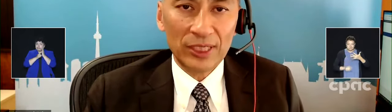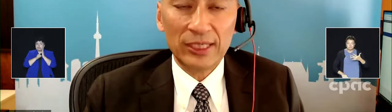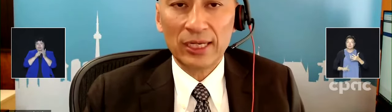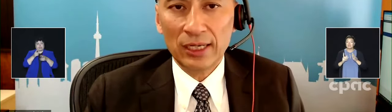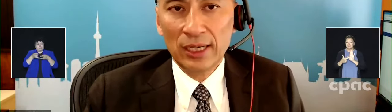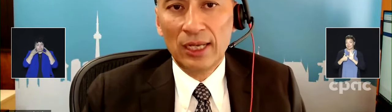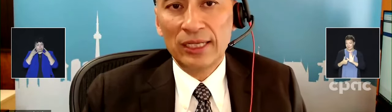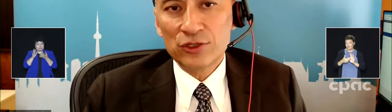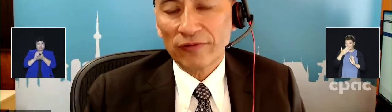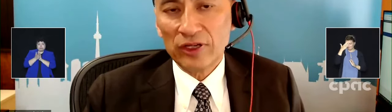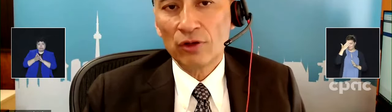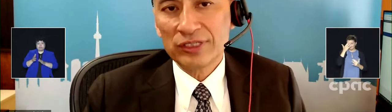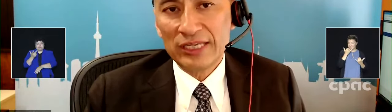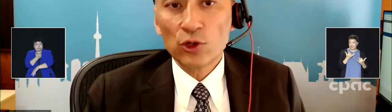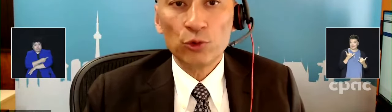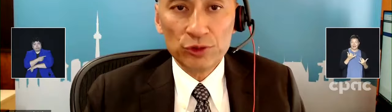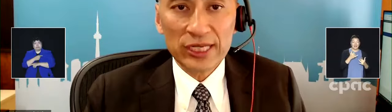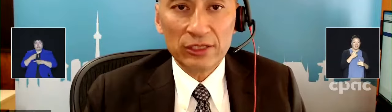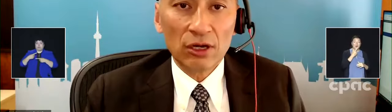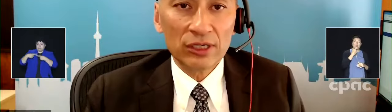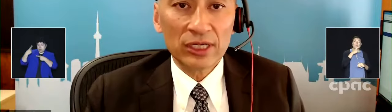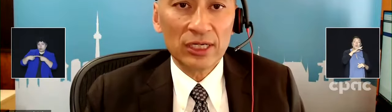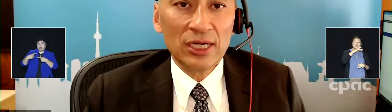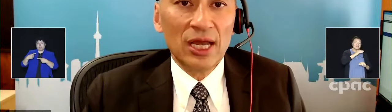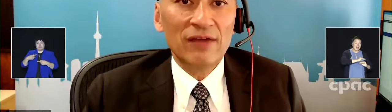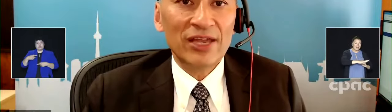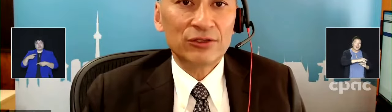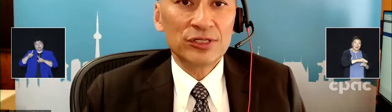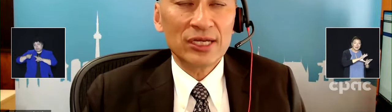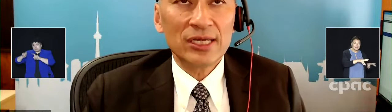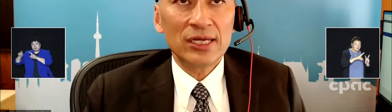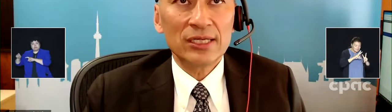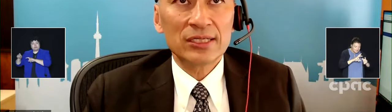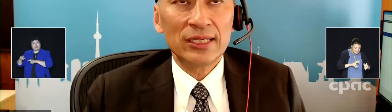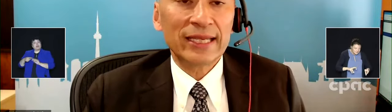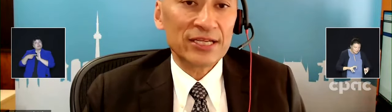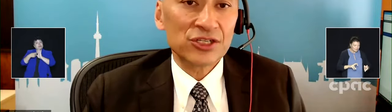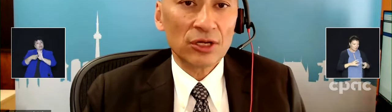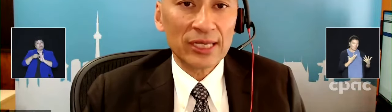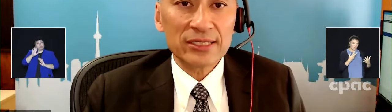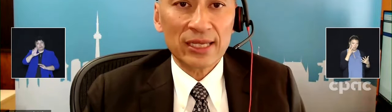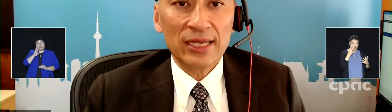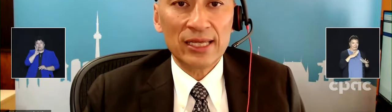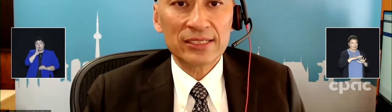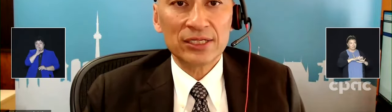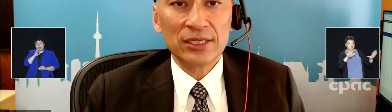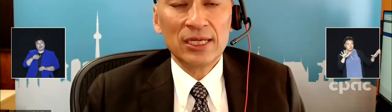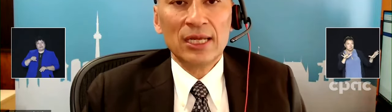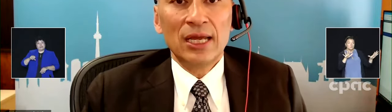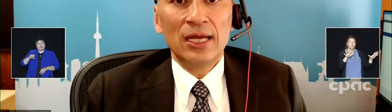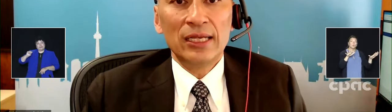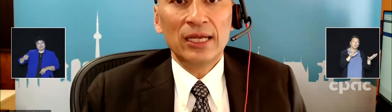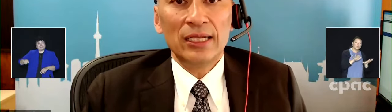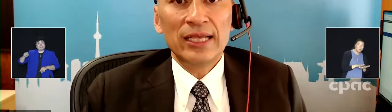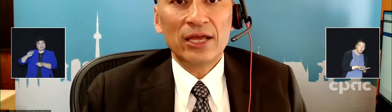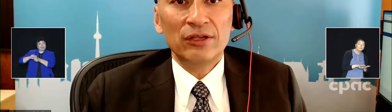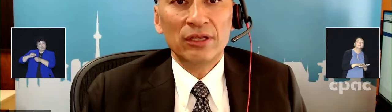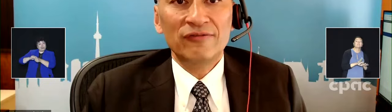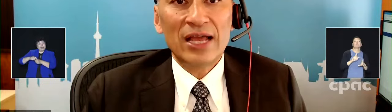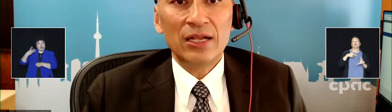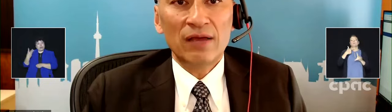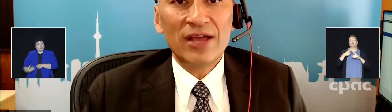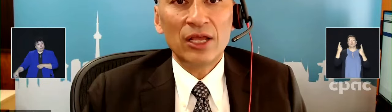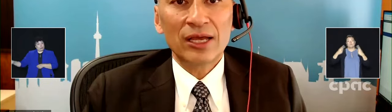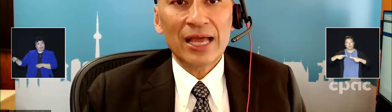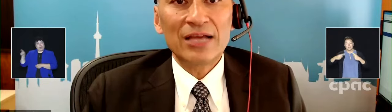en plus la surveillance des eaux usées. Donc, avec tout ça, la question reste est-ce qu'il y a